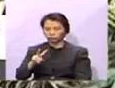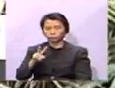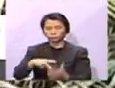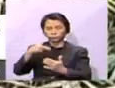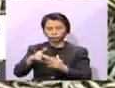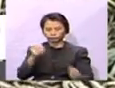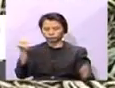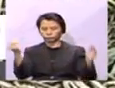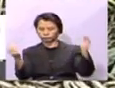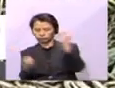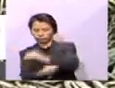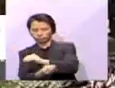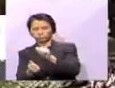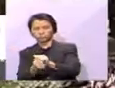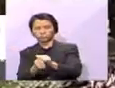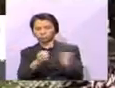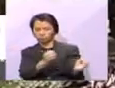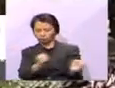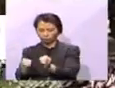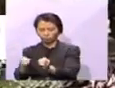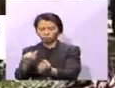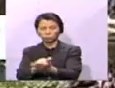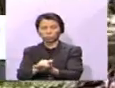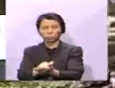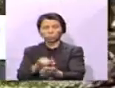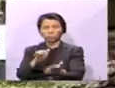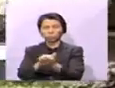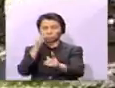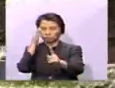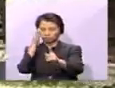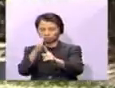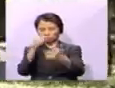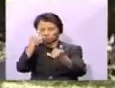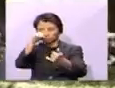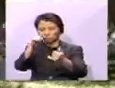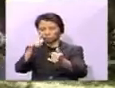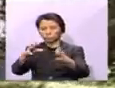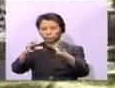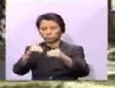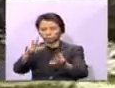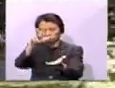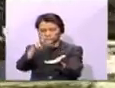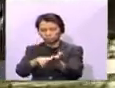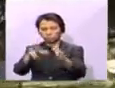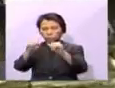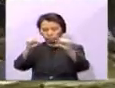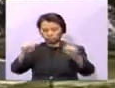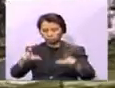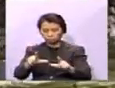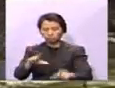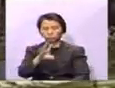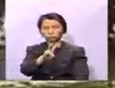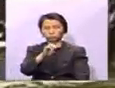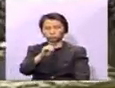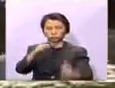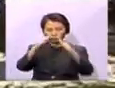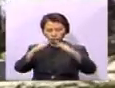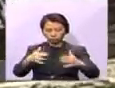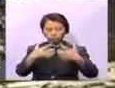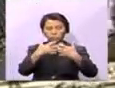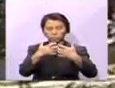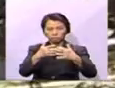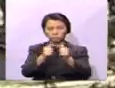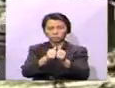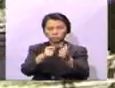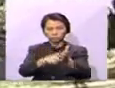transformasi kelestarian organisasi itu sasaran fgv ialah untuk mengesahkan pensijilan kesemua 70 buah Kompleks hilang dengan